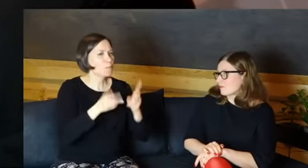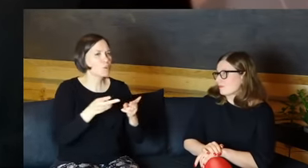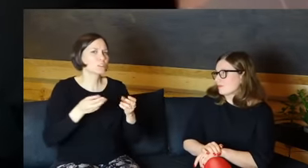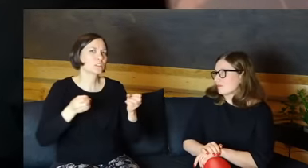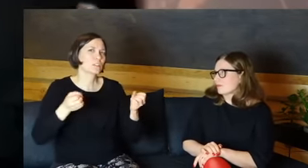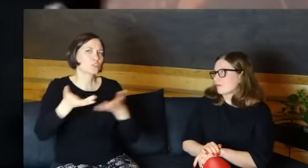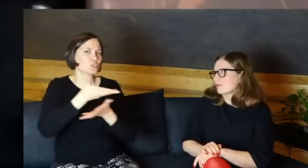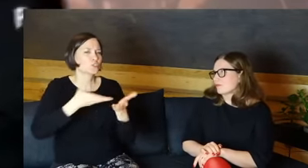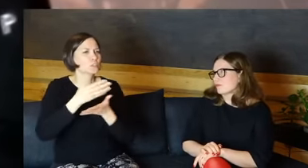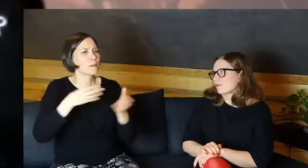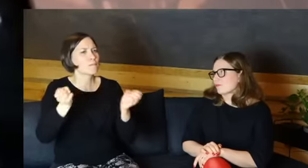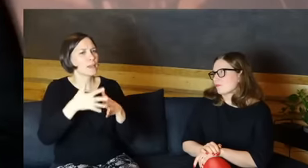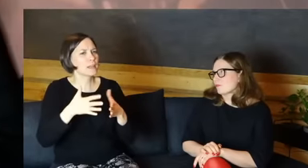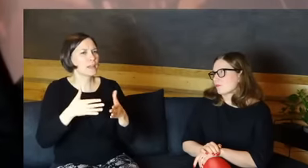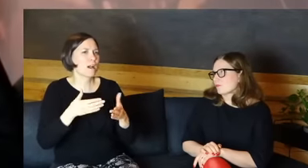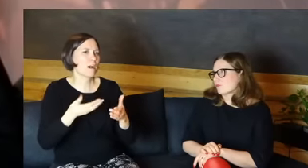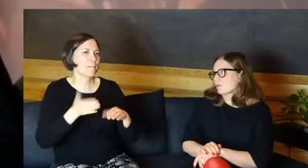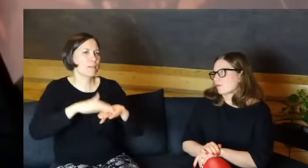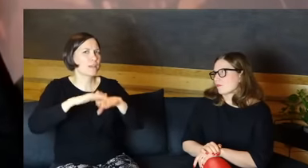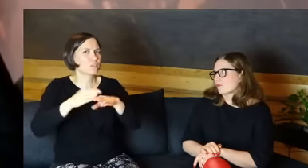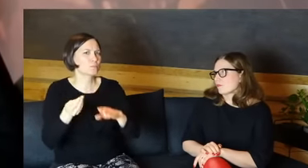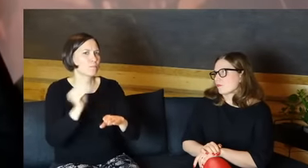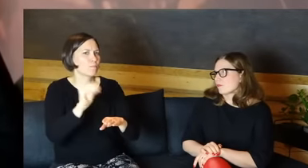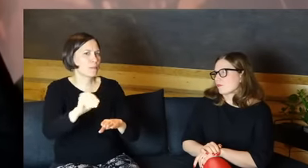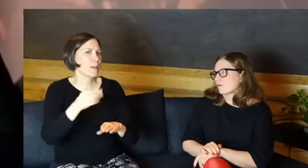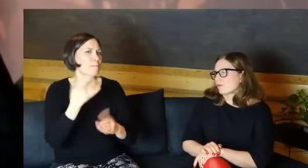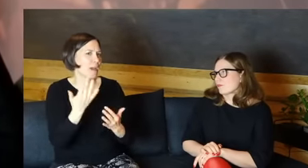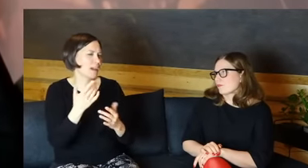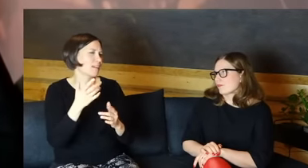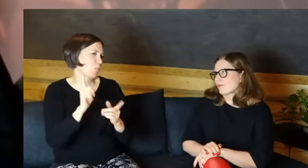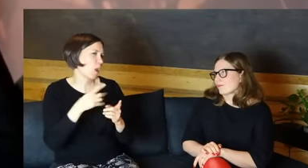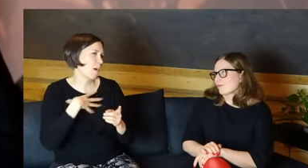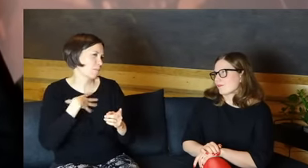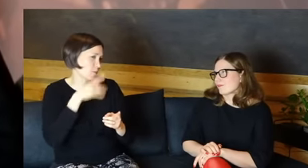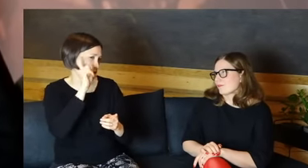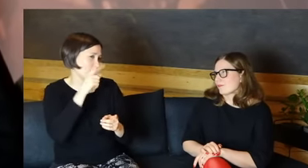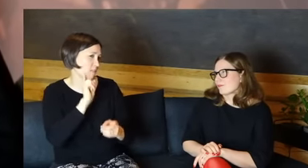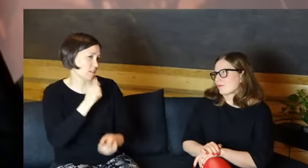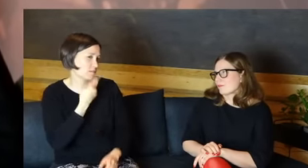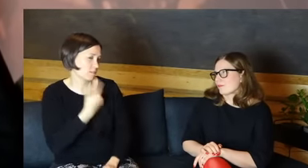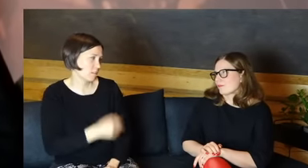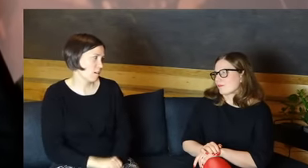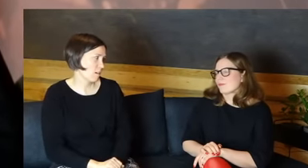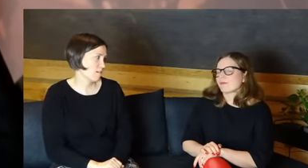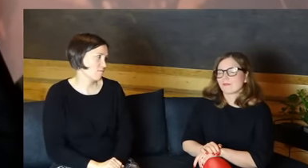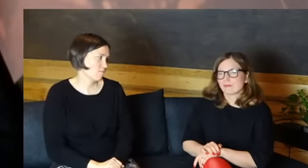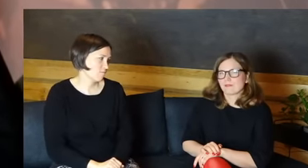somepostausmäärä olisi ehkä voinut olla arvattavissa.